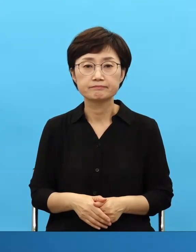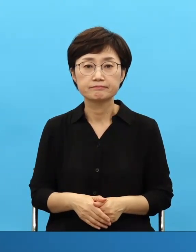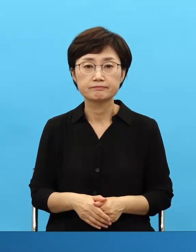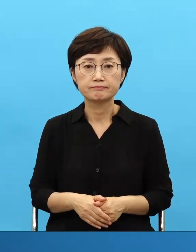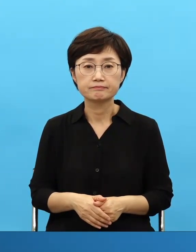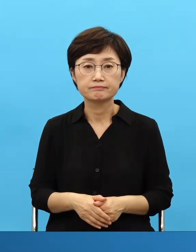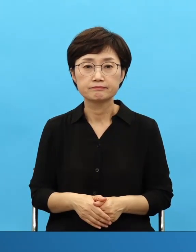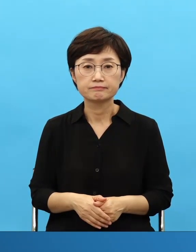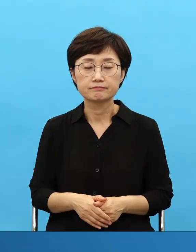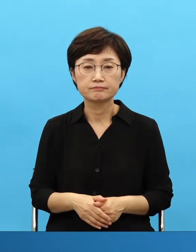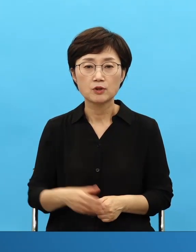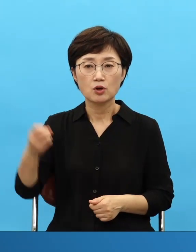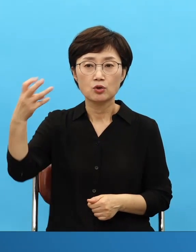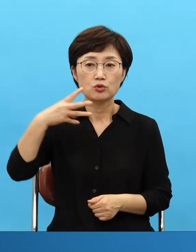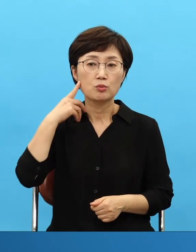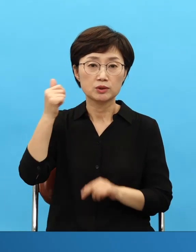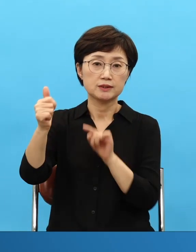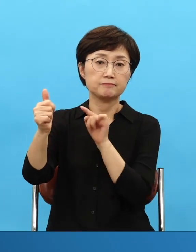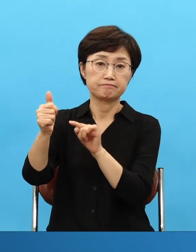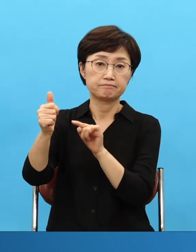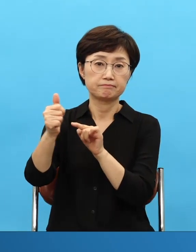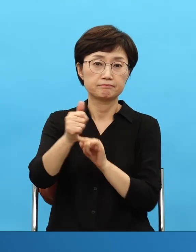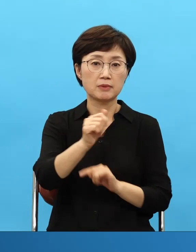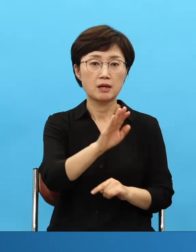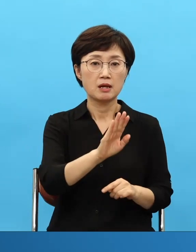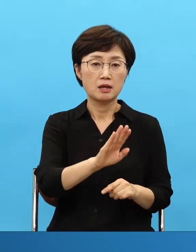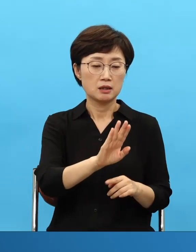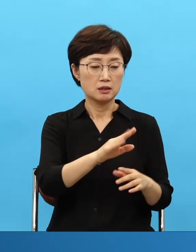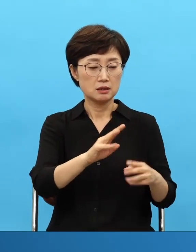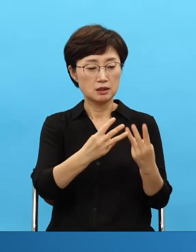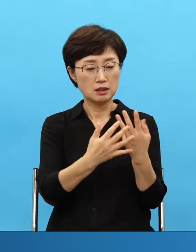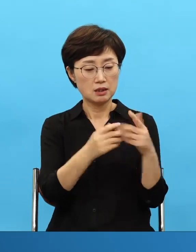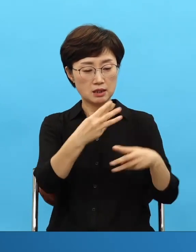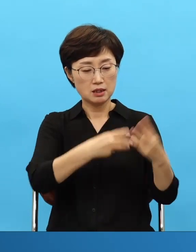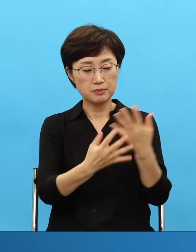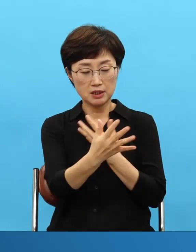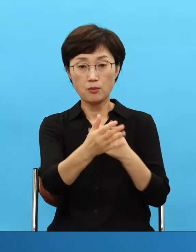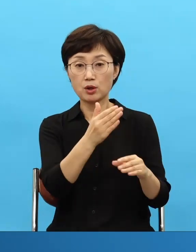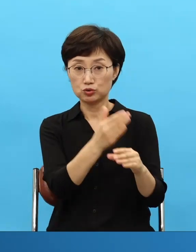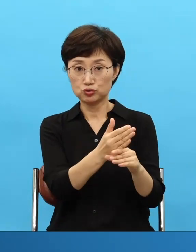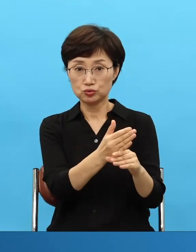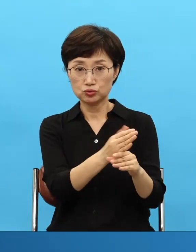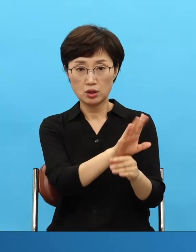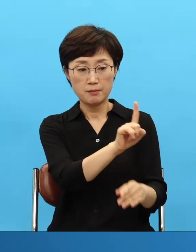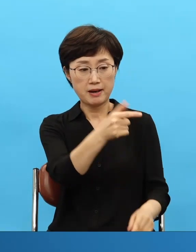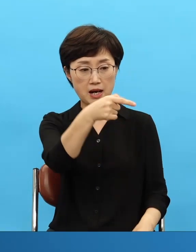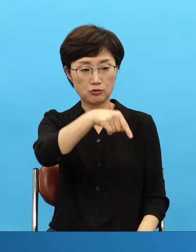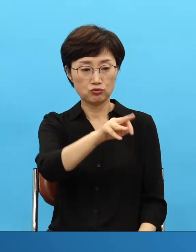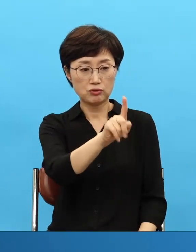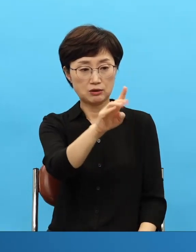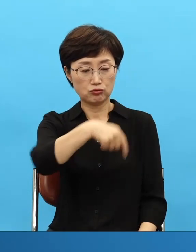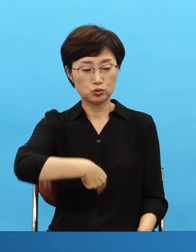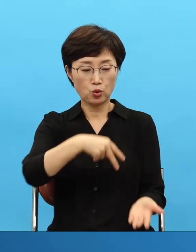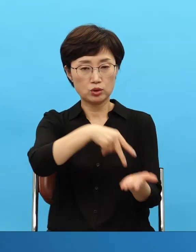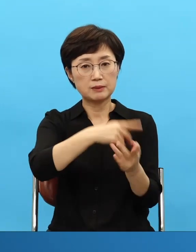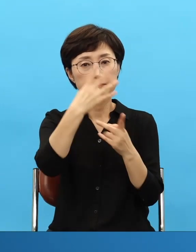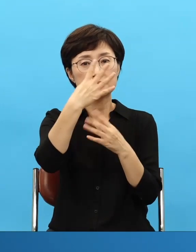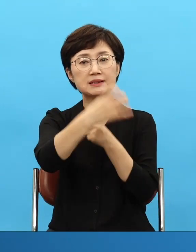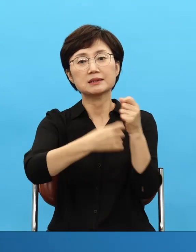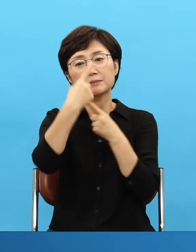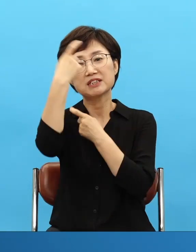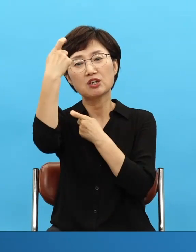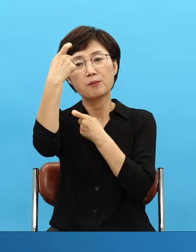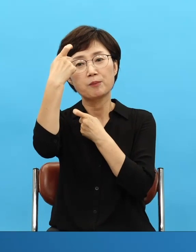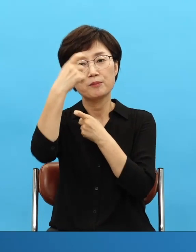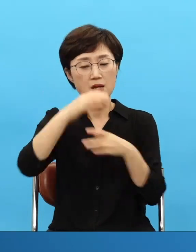세계복음화 상임위원회 총재 류광수 목사가 WRC 기간 중 바누아투 독립 40주년 기념 메달과 명예 훈장을